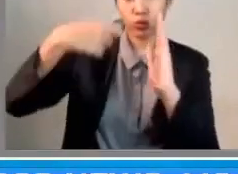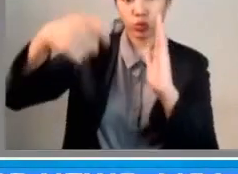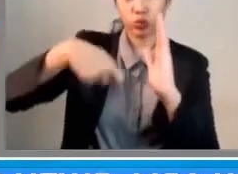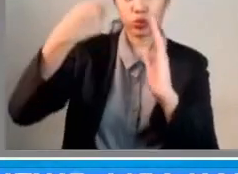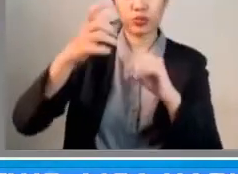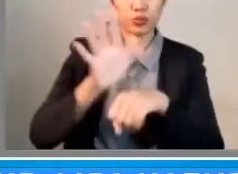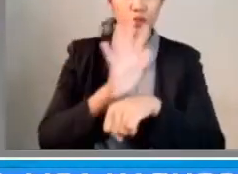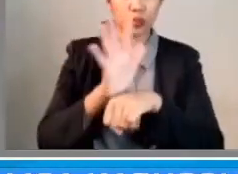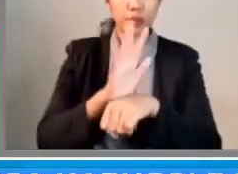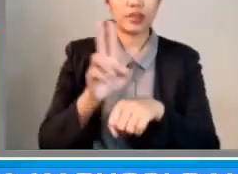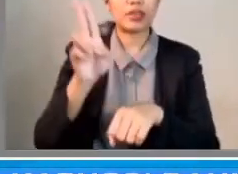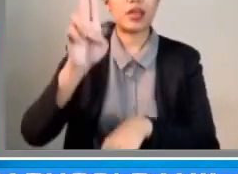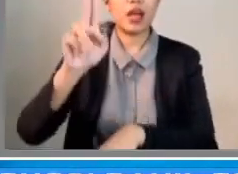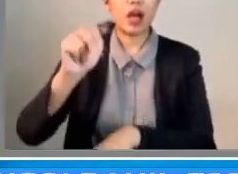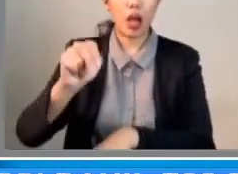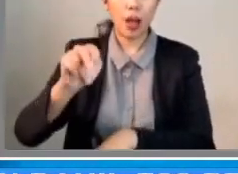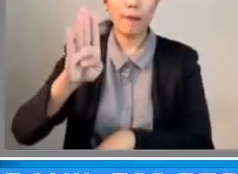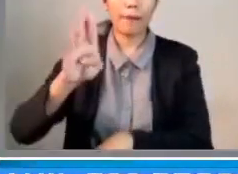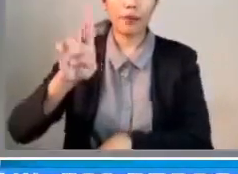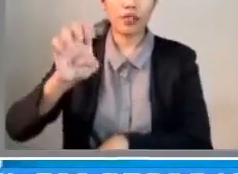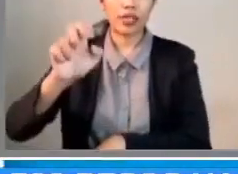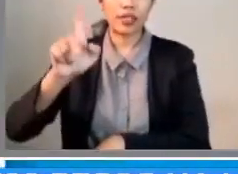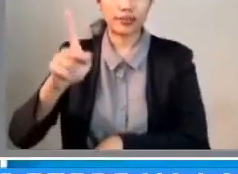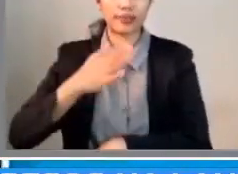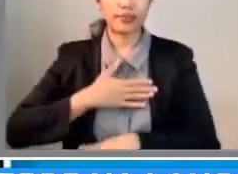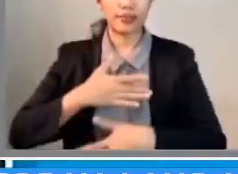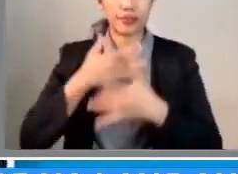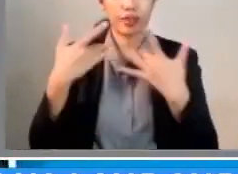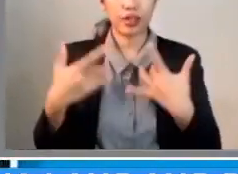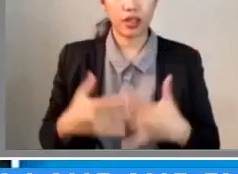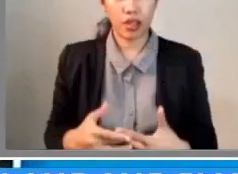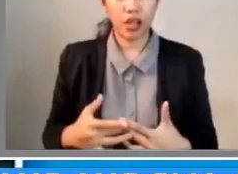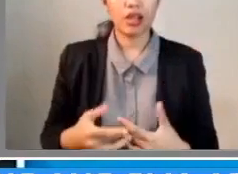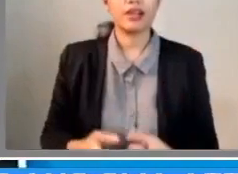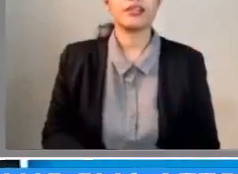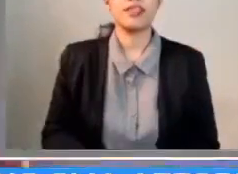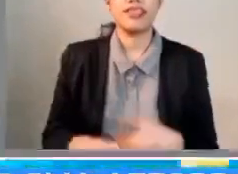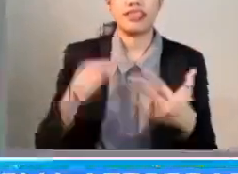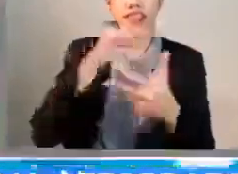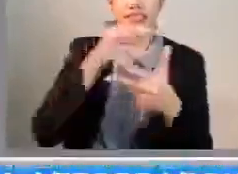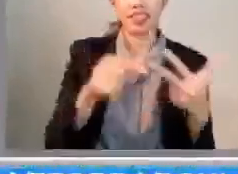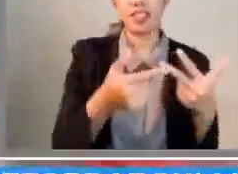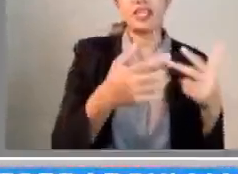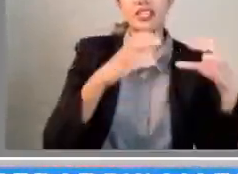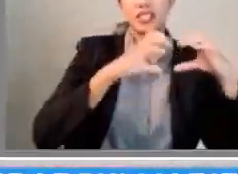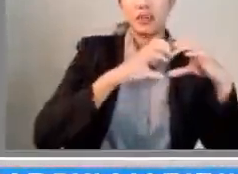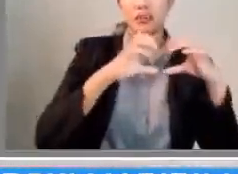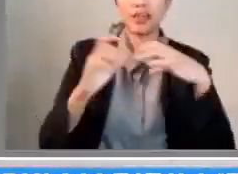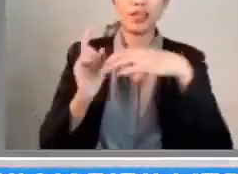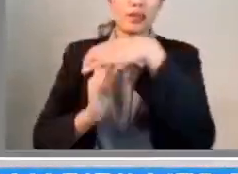collaboration project ng GMA Network, ABS-CBN at View Philippines.